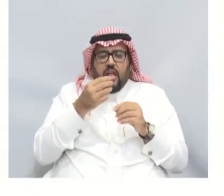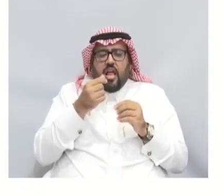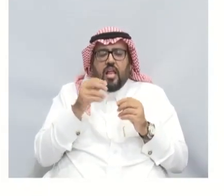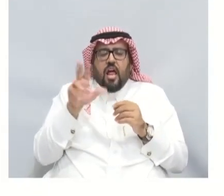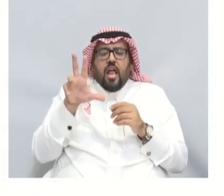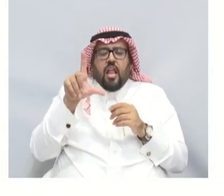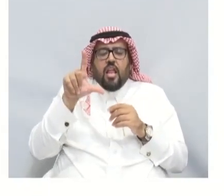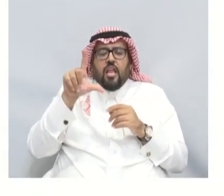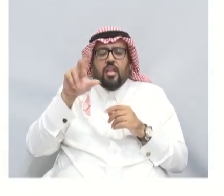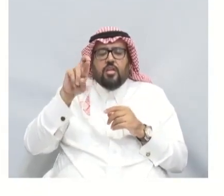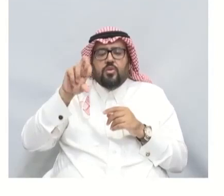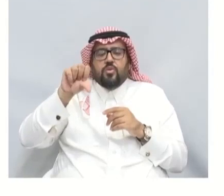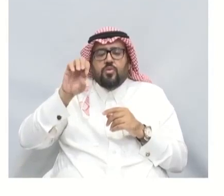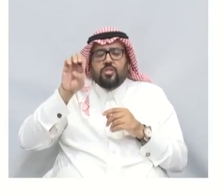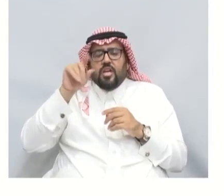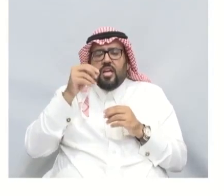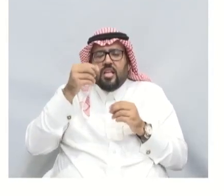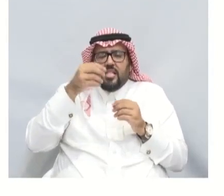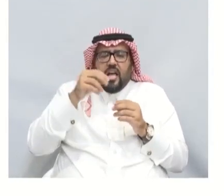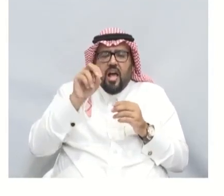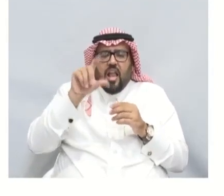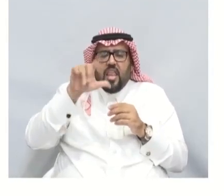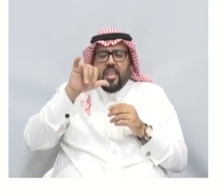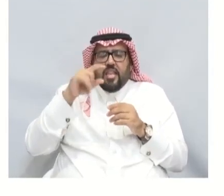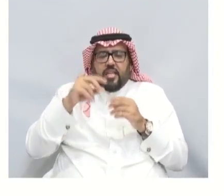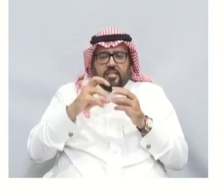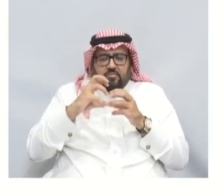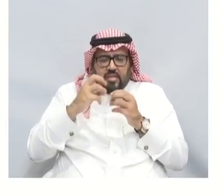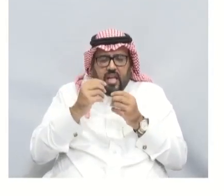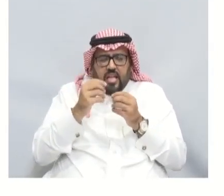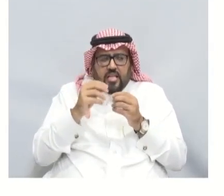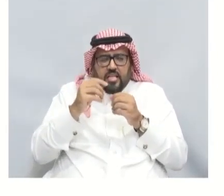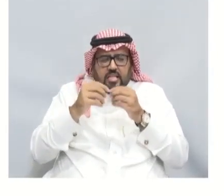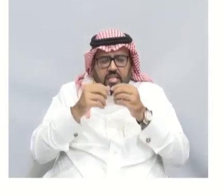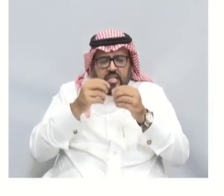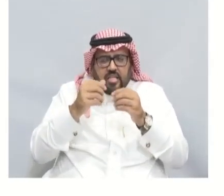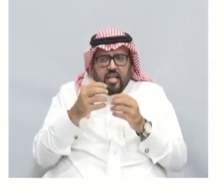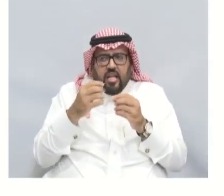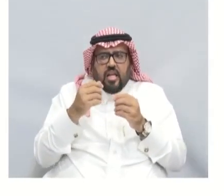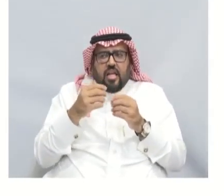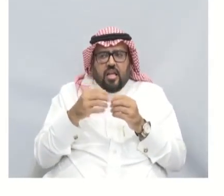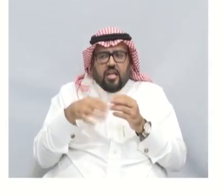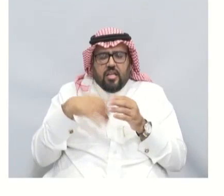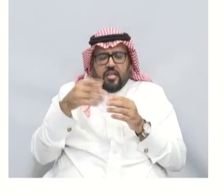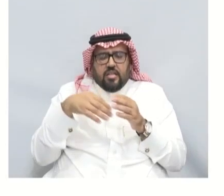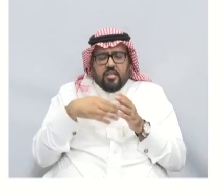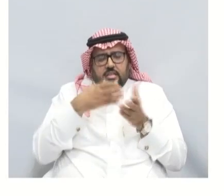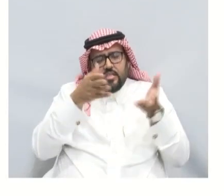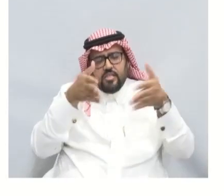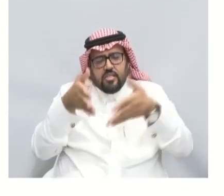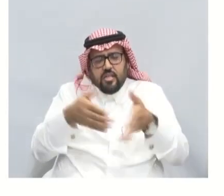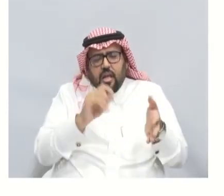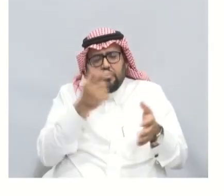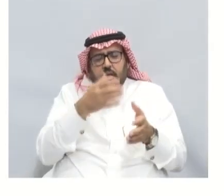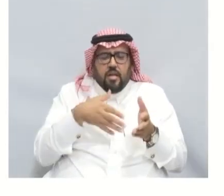قليلة، يعني تتحرك، يعني هي قليلة بإيش؟ قليلة بالسيليكا، يعني هي كثافتها ماذا؟ قليلة، لذلك تنسحب